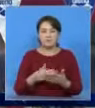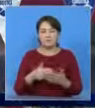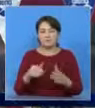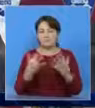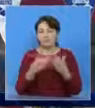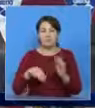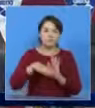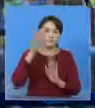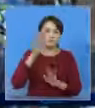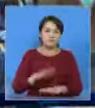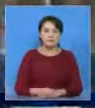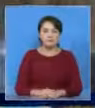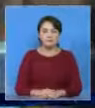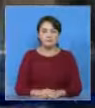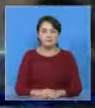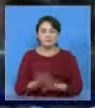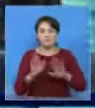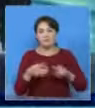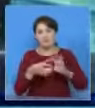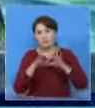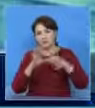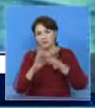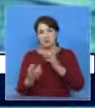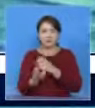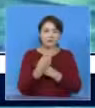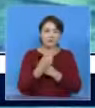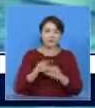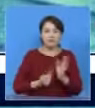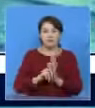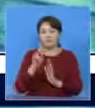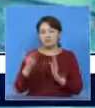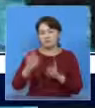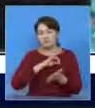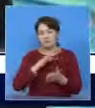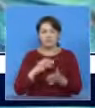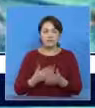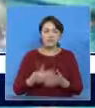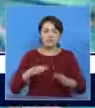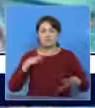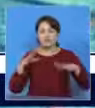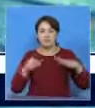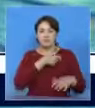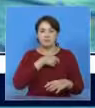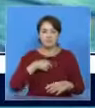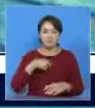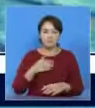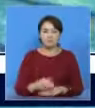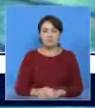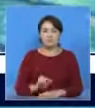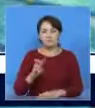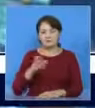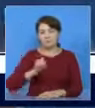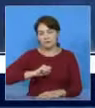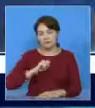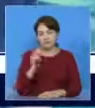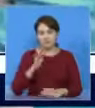число лучших. После Олимпиады приехала, сразу начали готовиться с тренером. Готовились на базе бассейна «Достык».